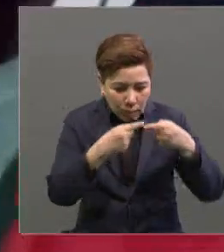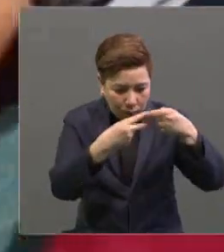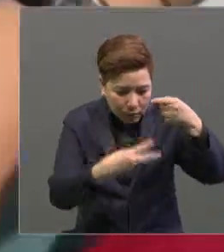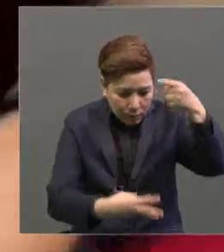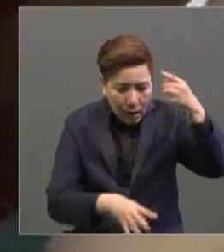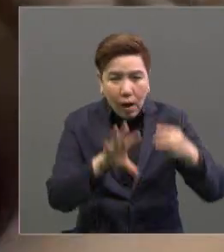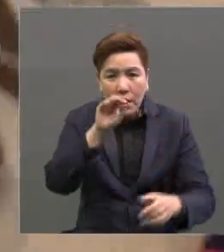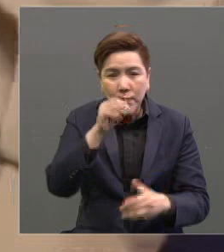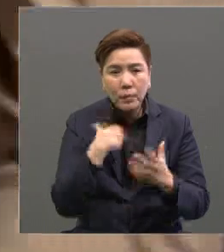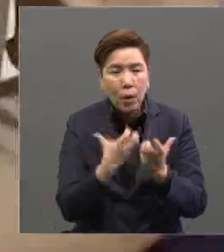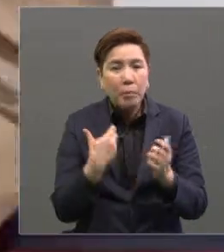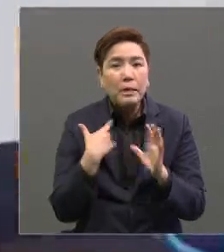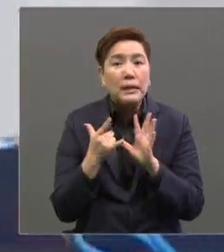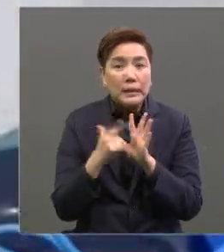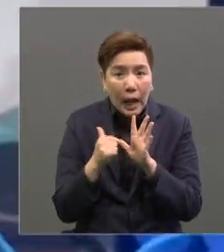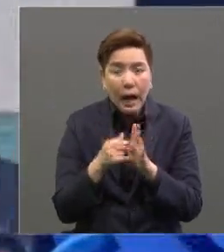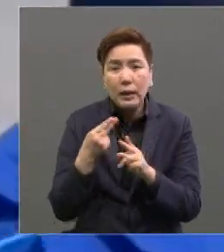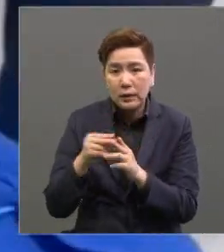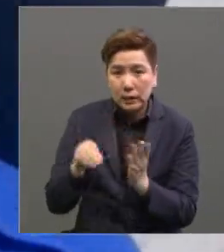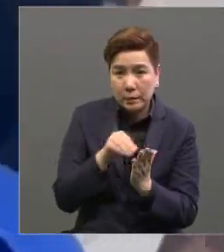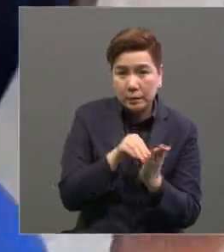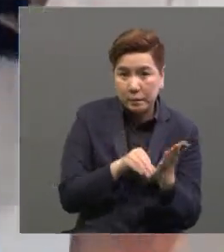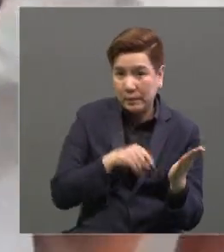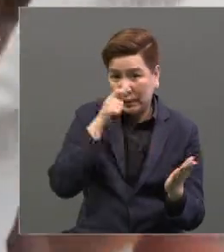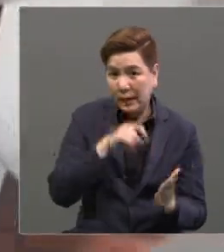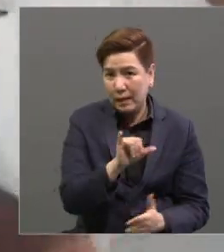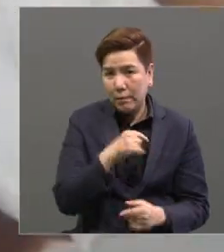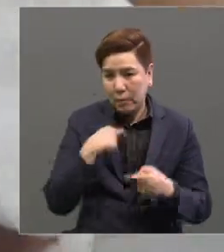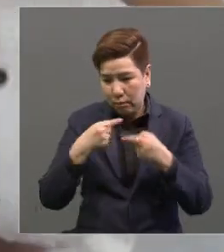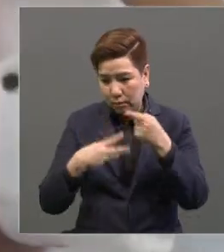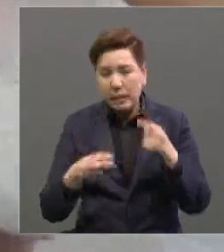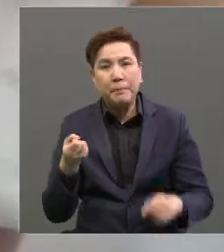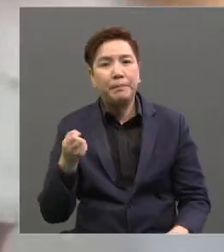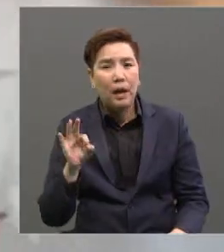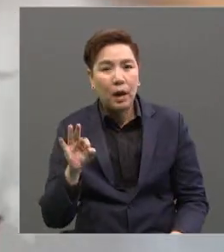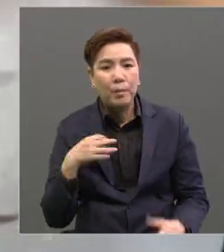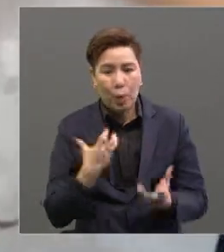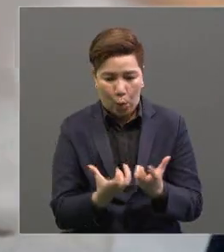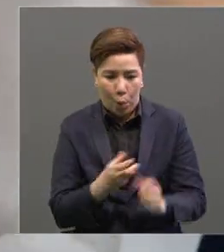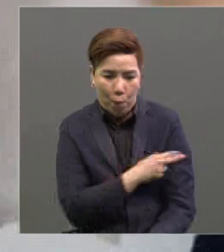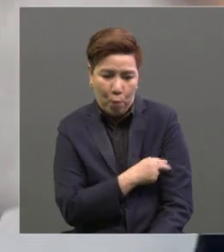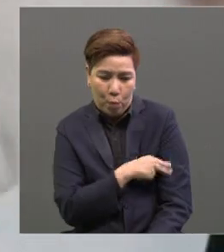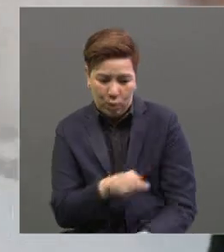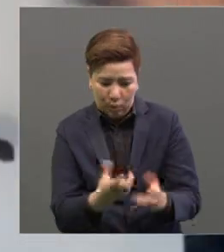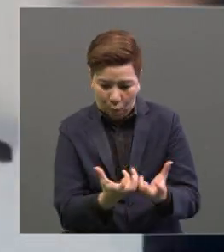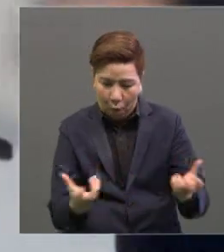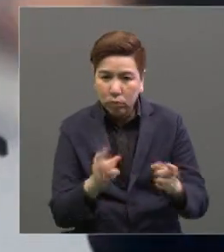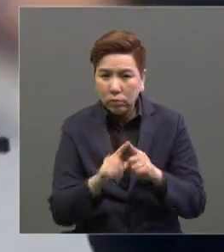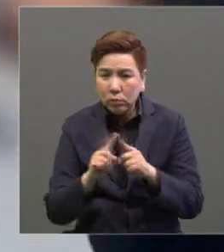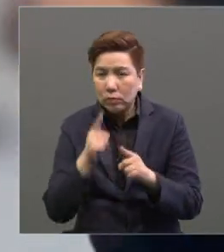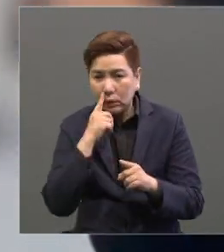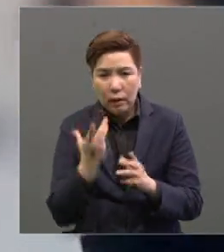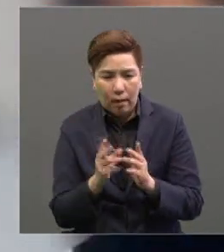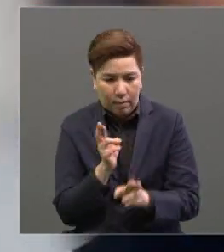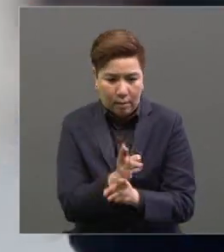การเปิดออกมาเนี่ยนะมียาที่ยังไม่ได้ขึ้นทะเบียนน่ะ 19รายการเครื่องมือแพทย์อีก 11รายการอุปกรณ์